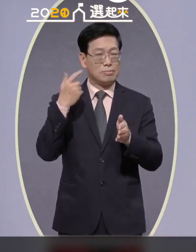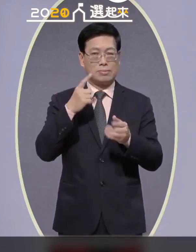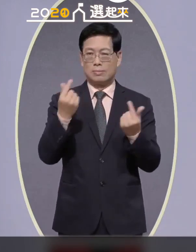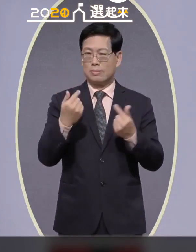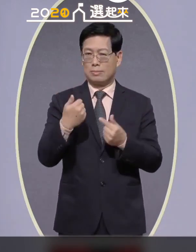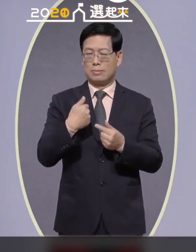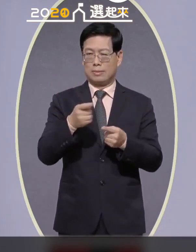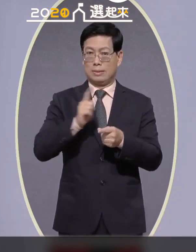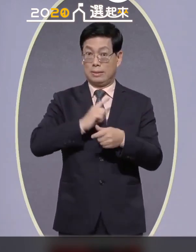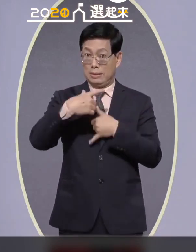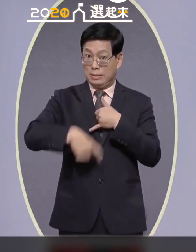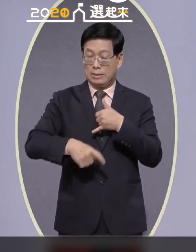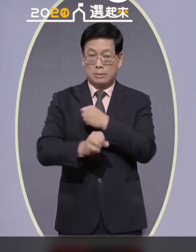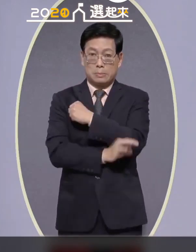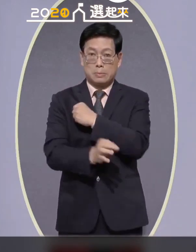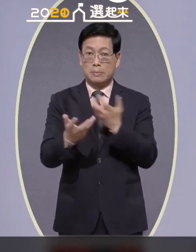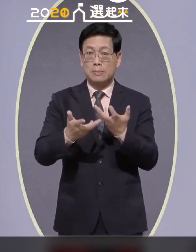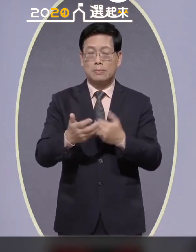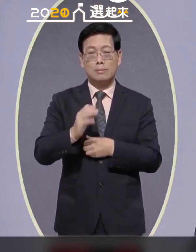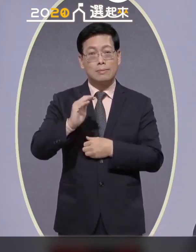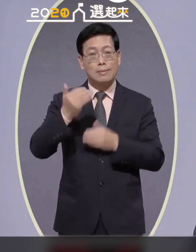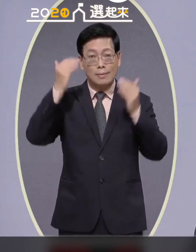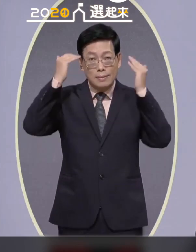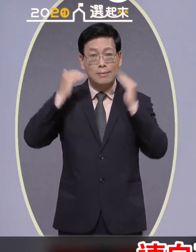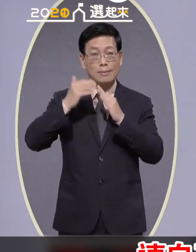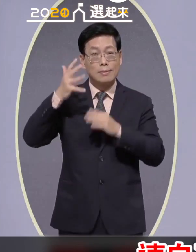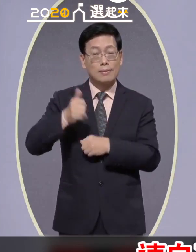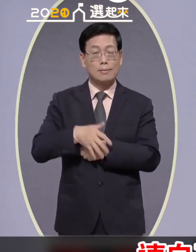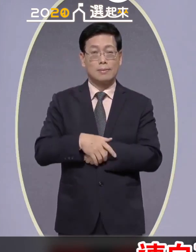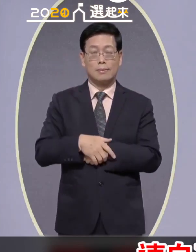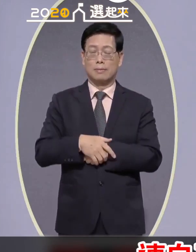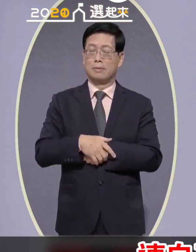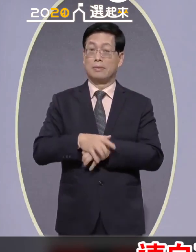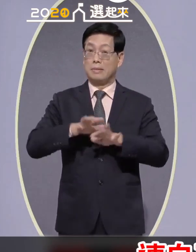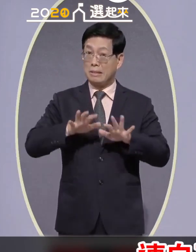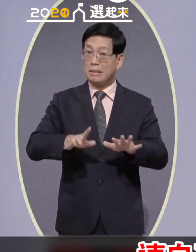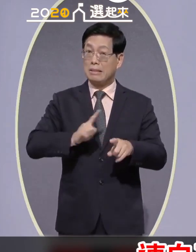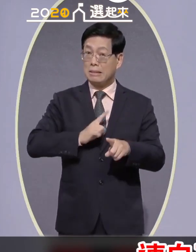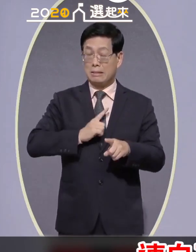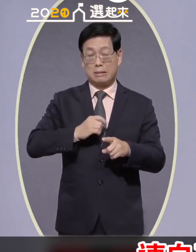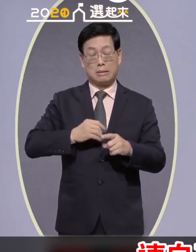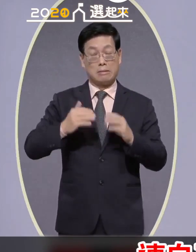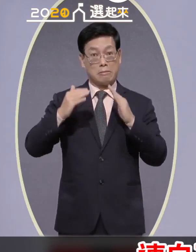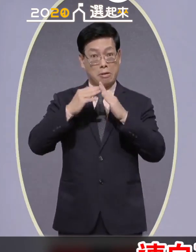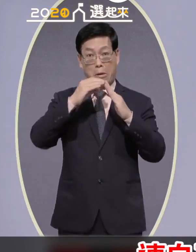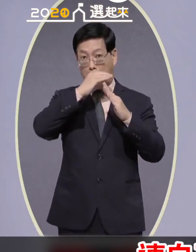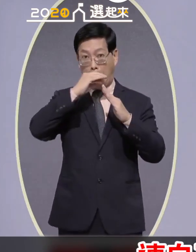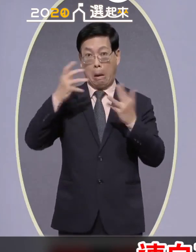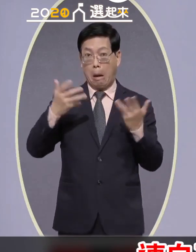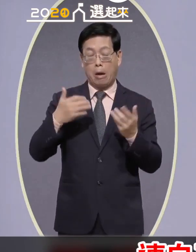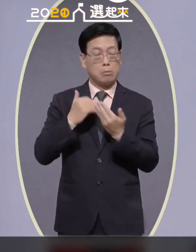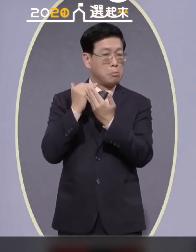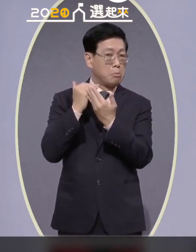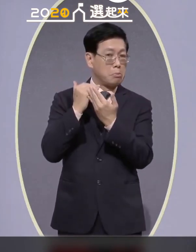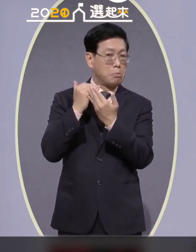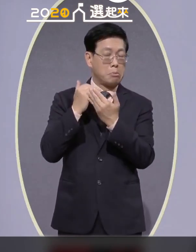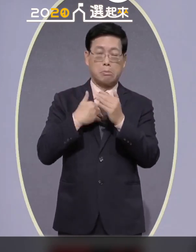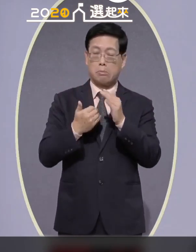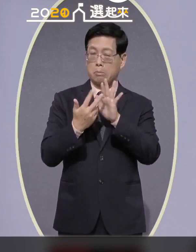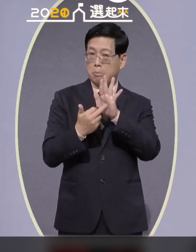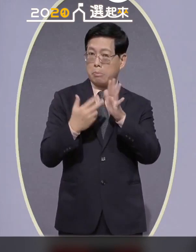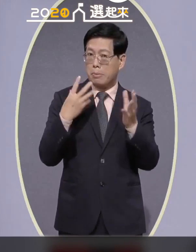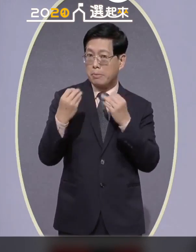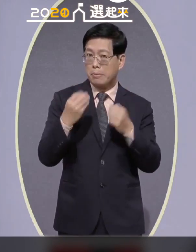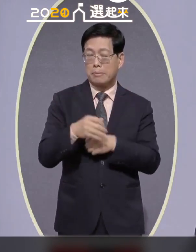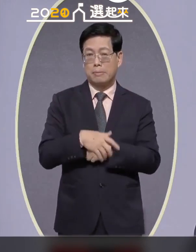包括他自己。可是韩国瑜市长连自己的豪宅的事情都回避，都讲不清